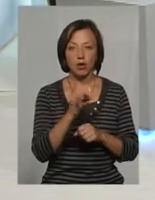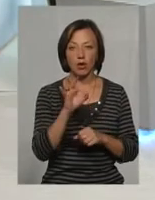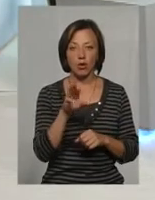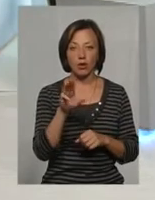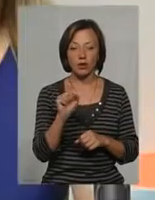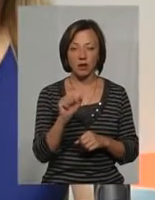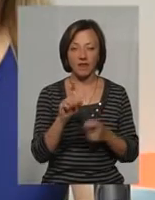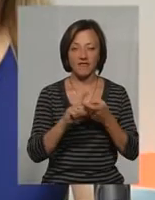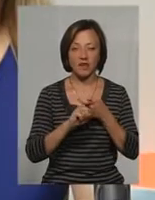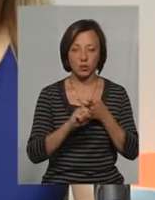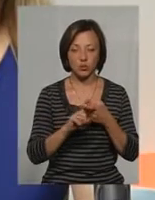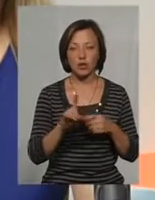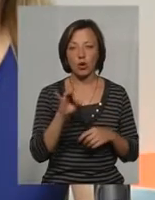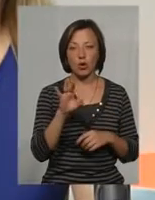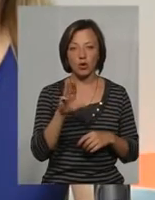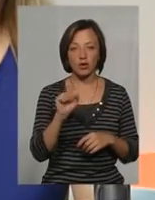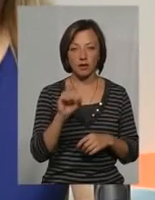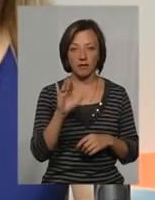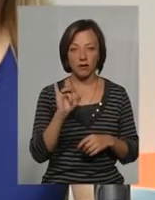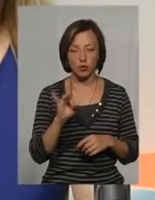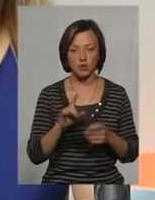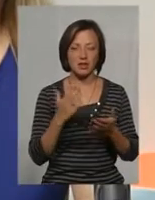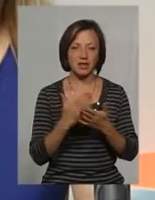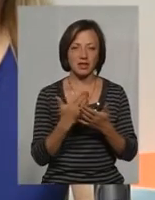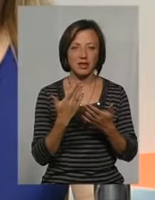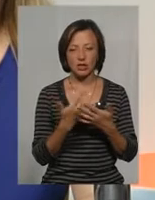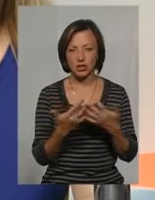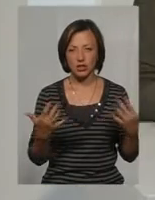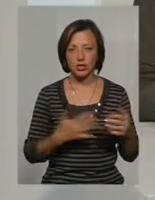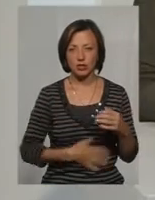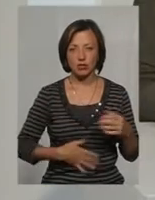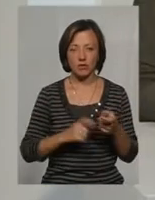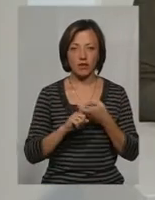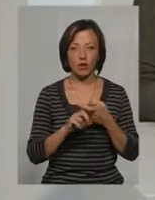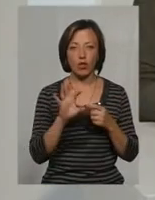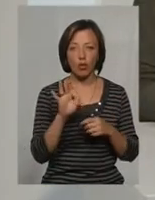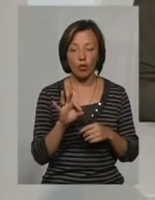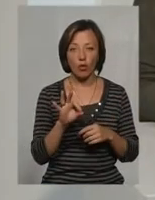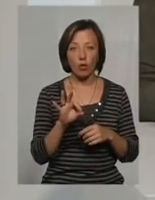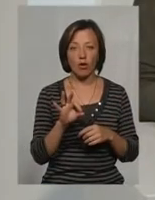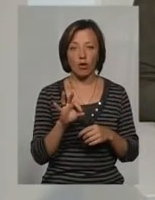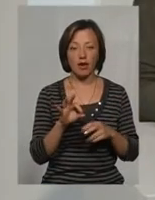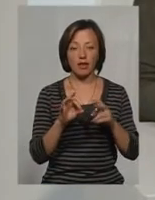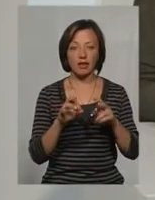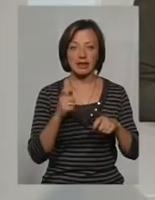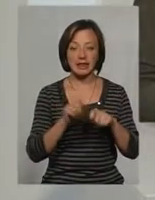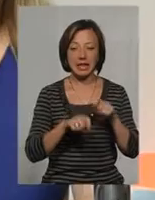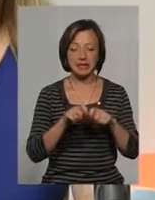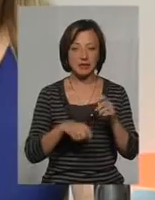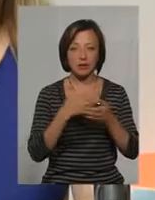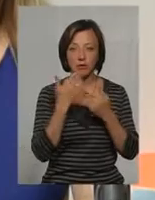ротавірусну інфекцію. Помимо ротавірусів, звісно, ще є інші вірусні кишкові інфекції, але тестів, на жаль, ми не маємо, щоб